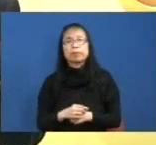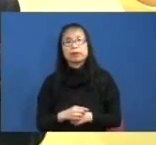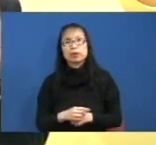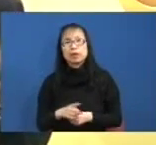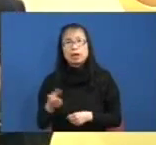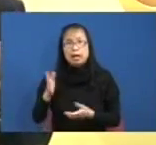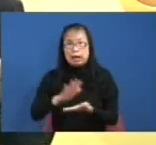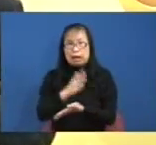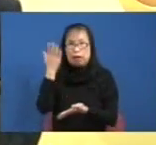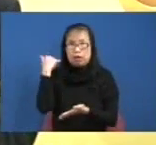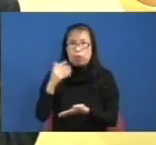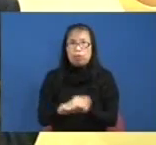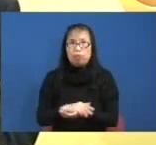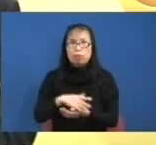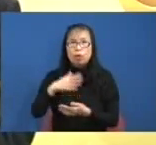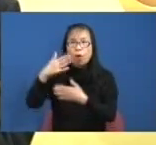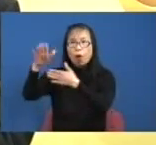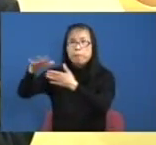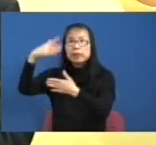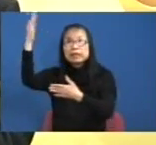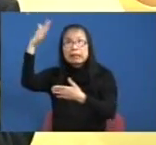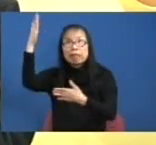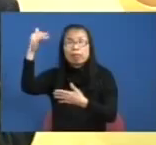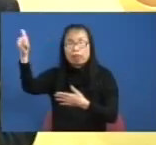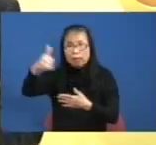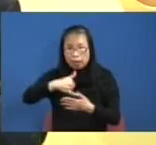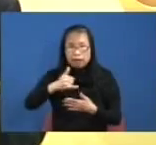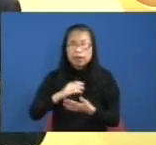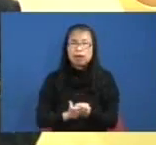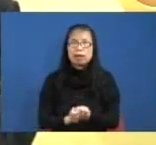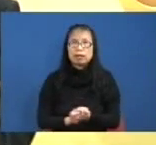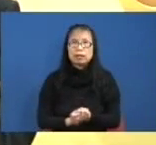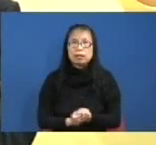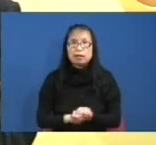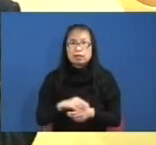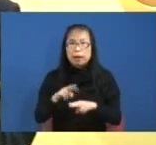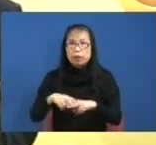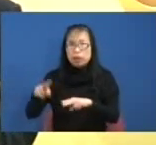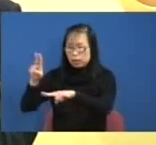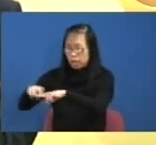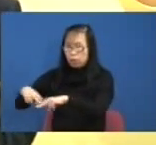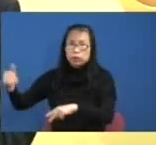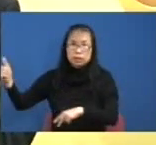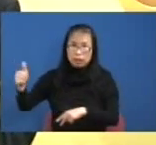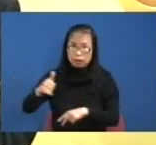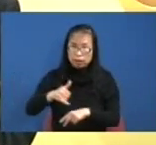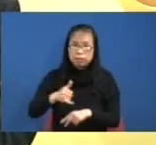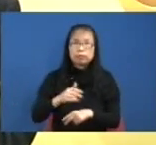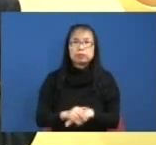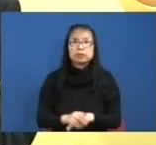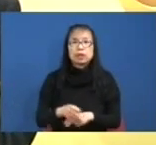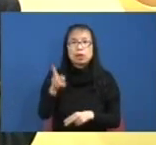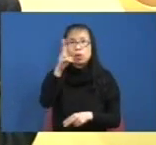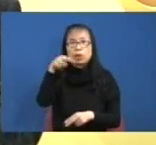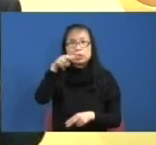即係舊年遊客多啦，咁有成3600多萬人嚟啦，咁大部分亦都係國內嘅同胞啊，咁有